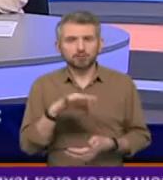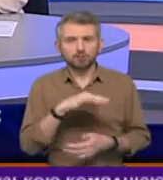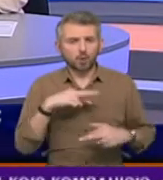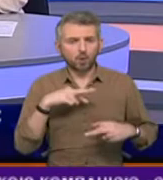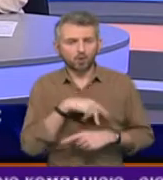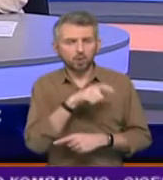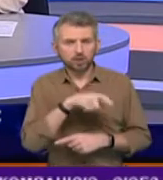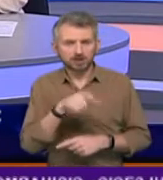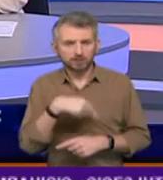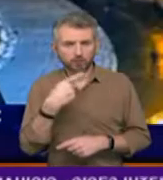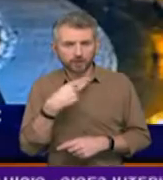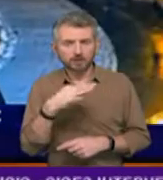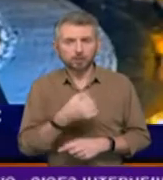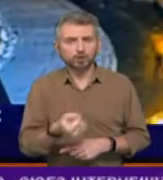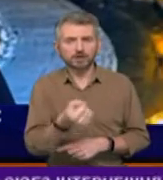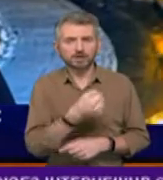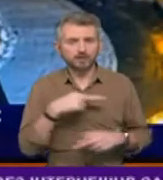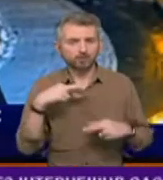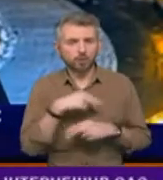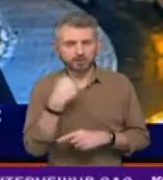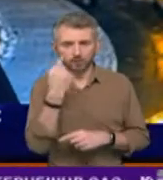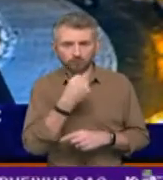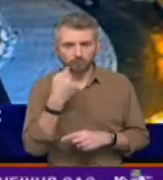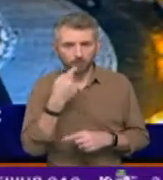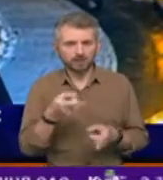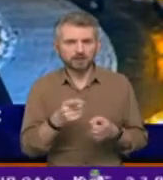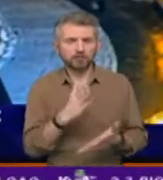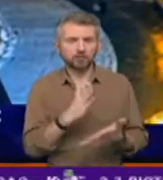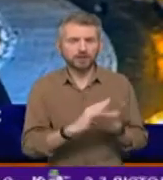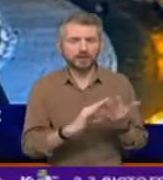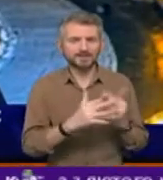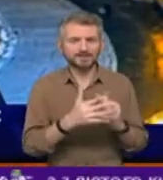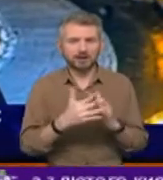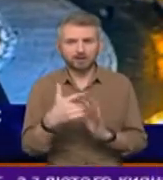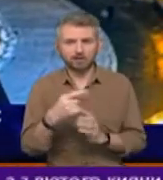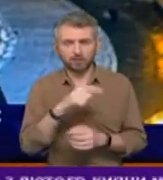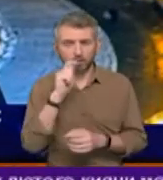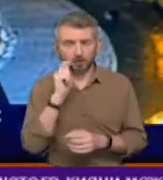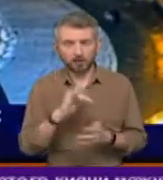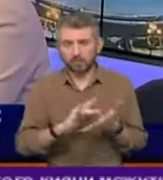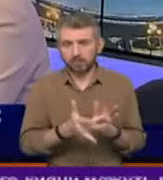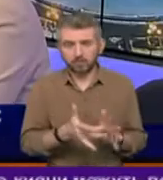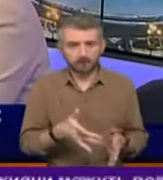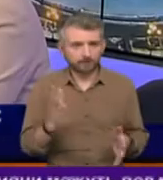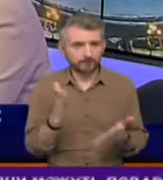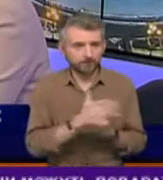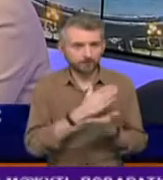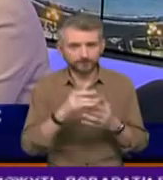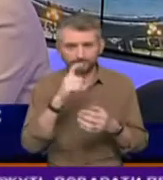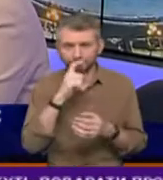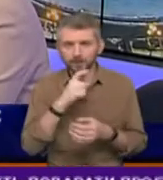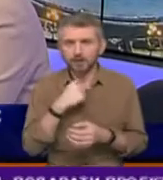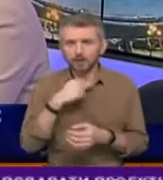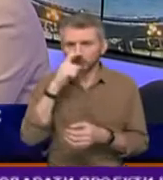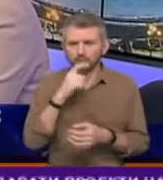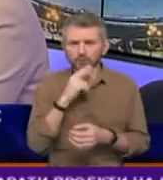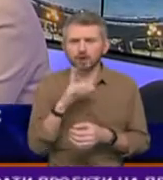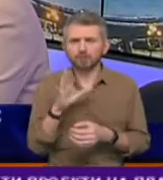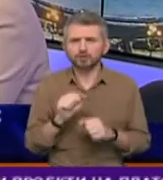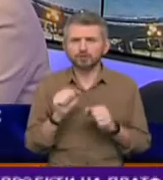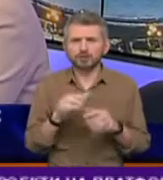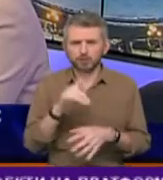були такі ситуації, що достатньо талановиті вступники, які показували прекрасні результати з фахових предметів, які вони могли